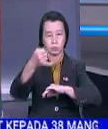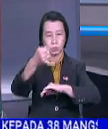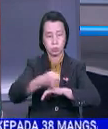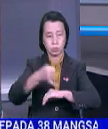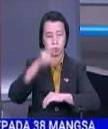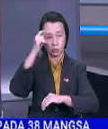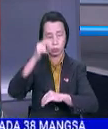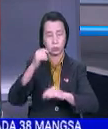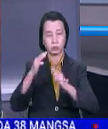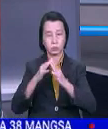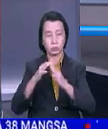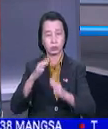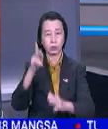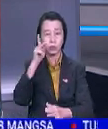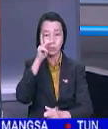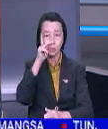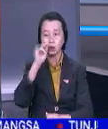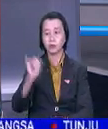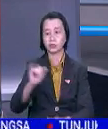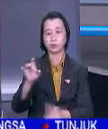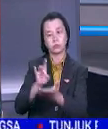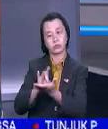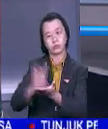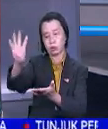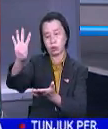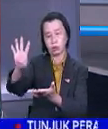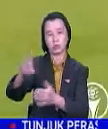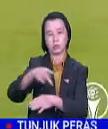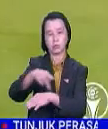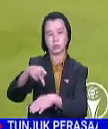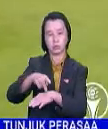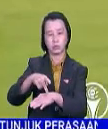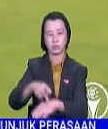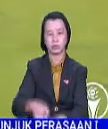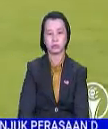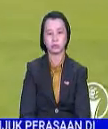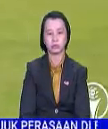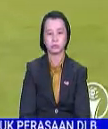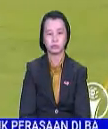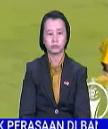tuan rumah Renan Alves turut dibuang padang.